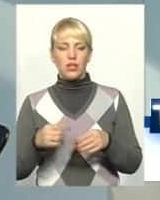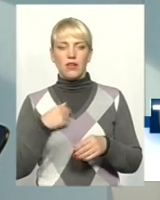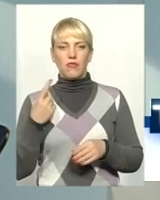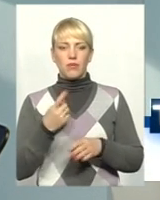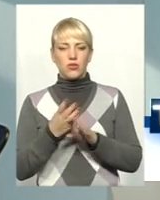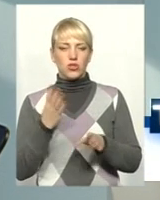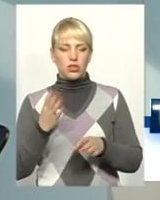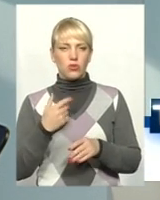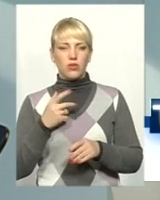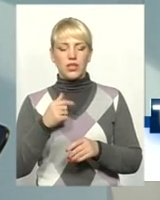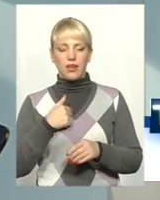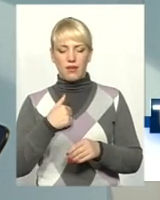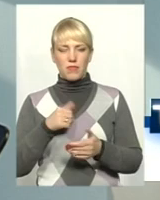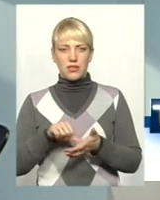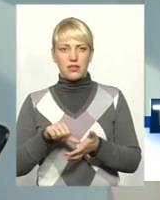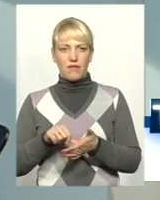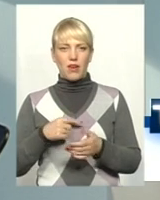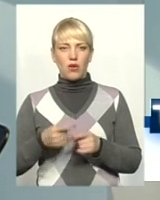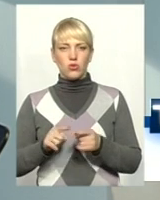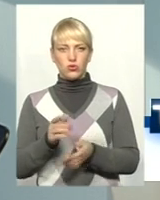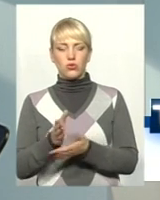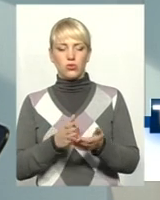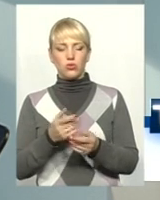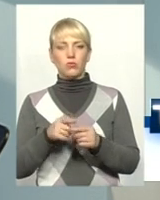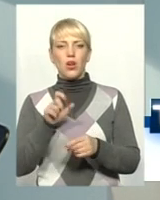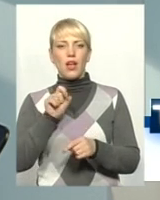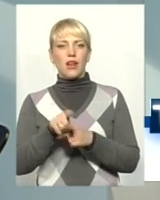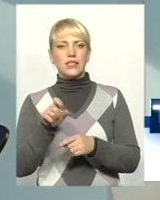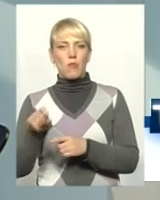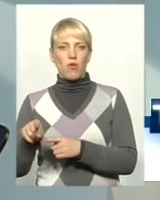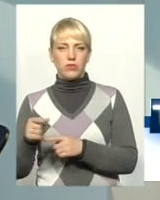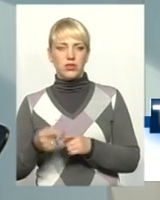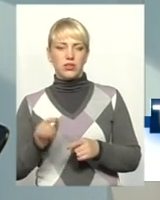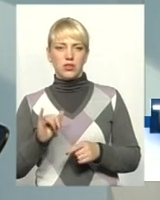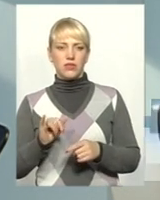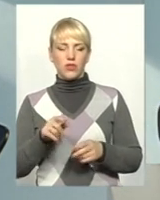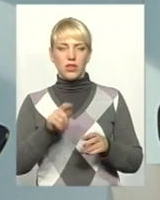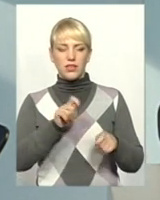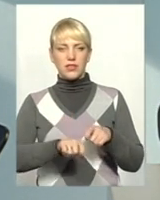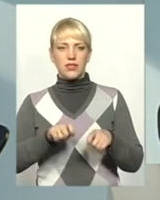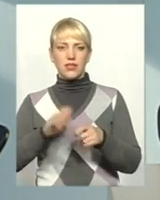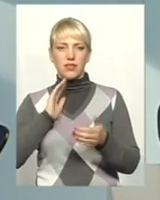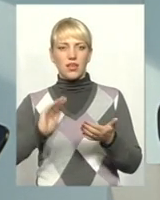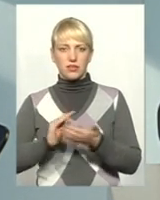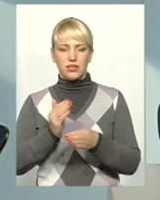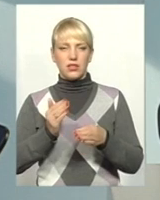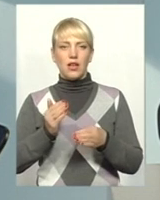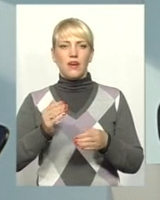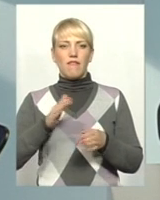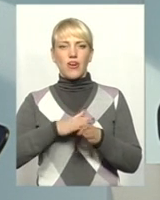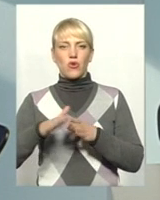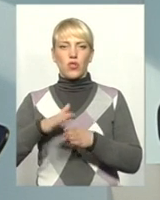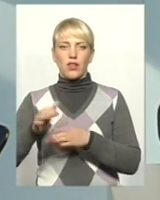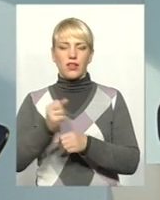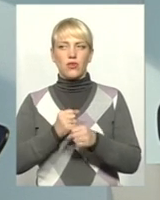замовник. Вона безпосередньо здійснює контроль якості виконання робіт.